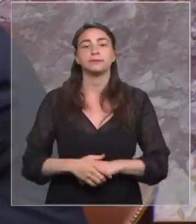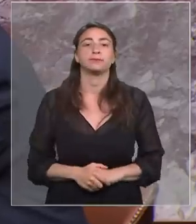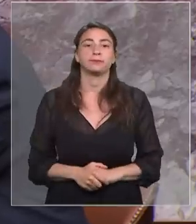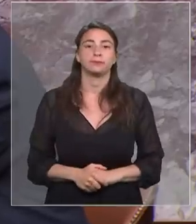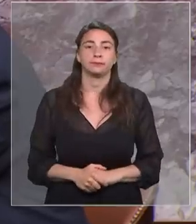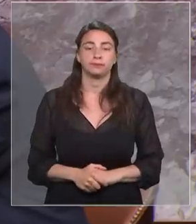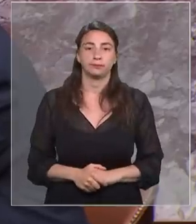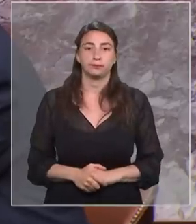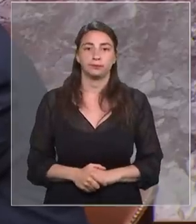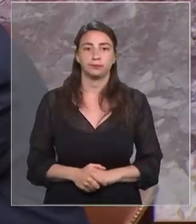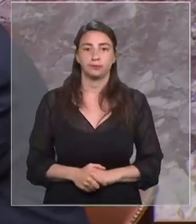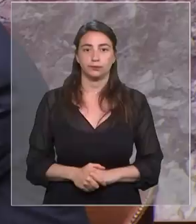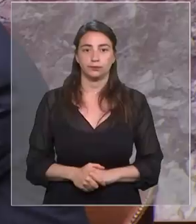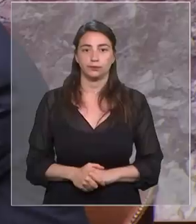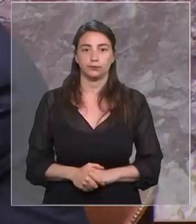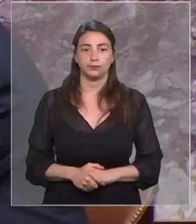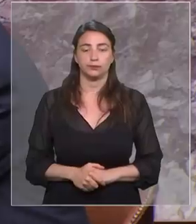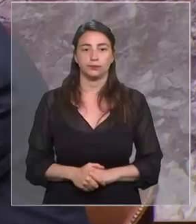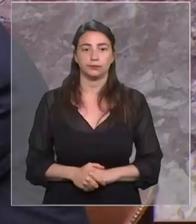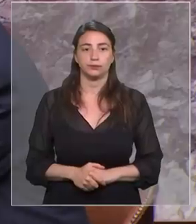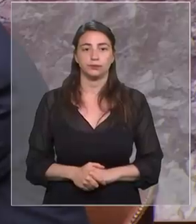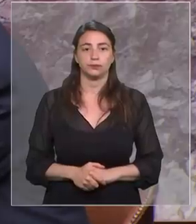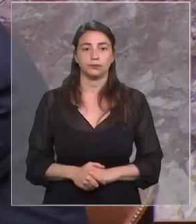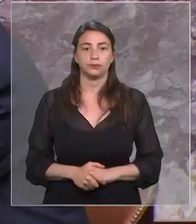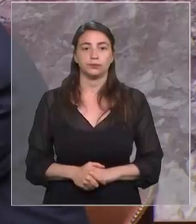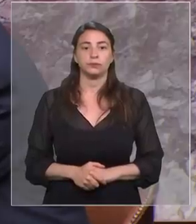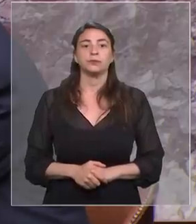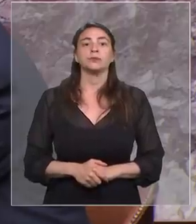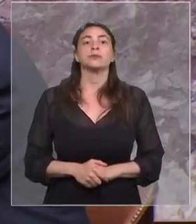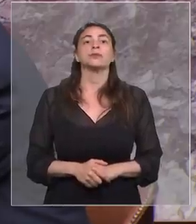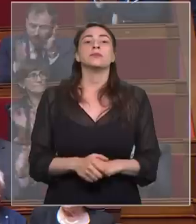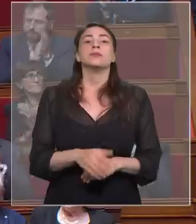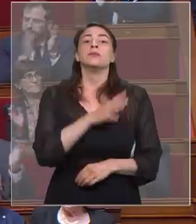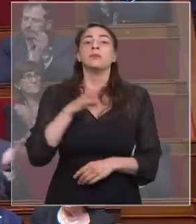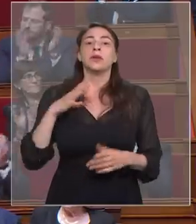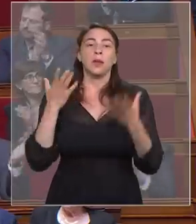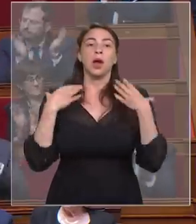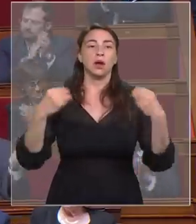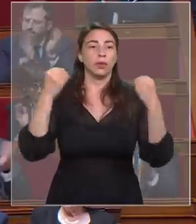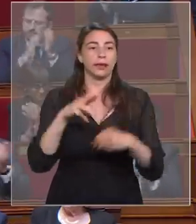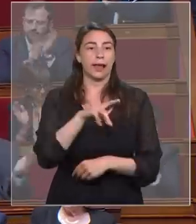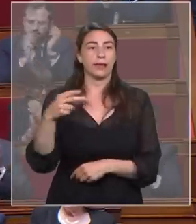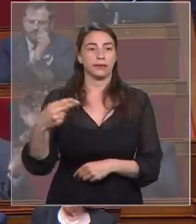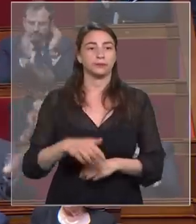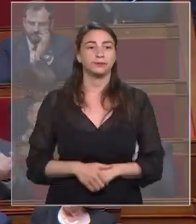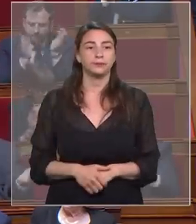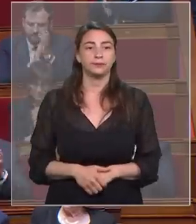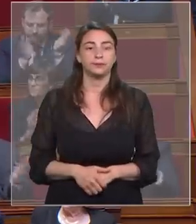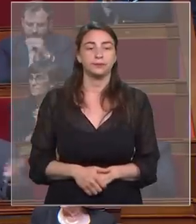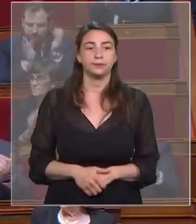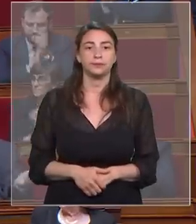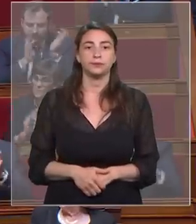Ministre. La parole est à Madame la Présidente Le Pen pour le Rassemblement national.